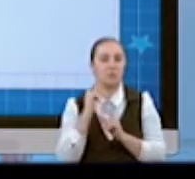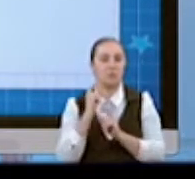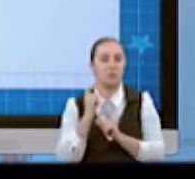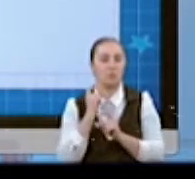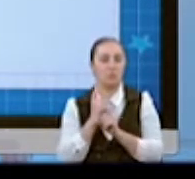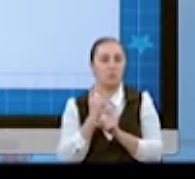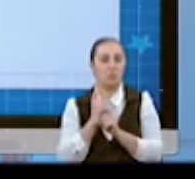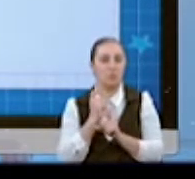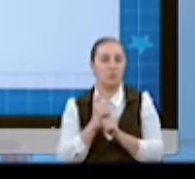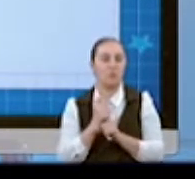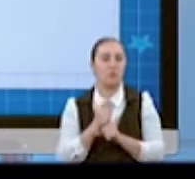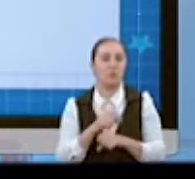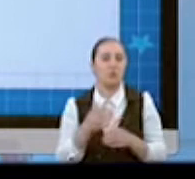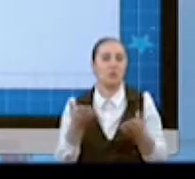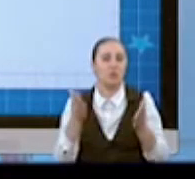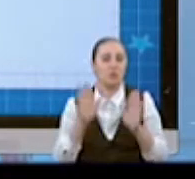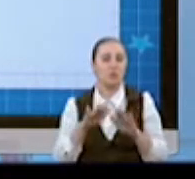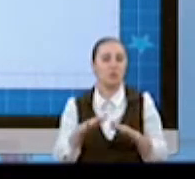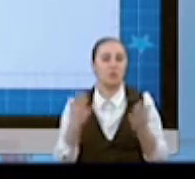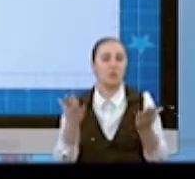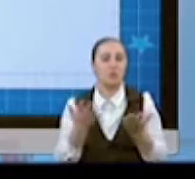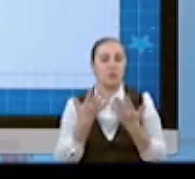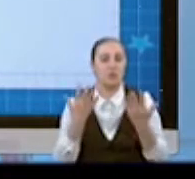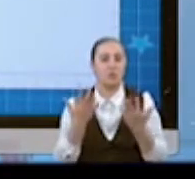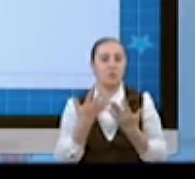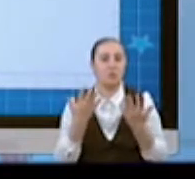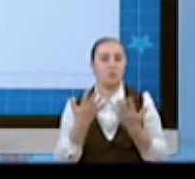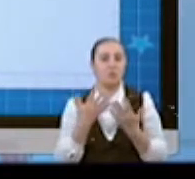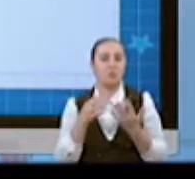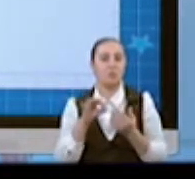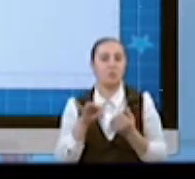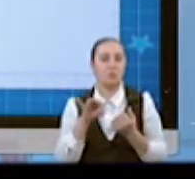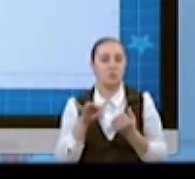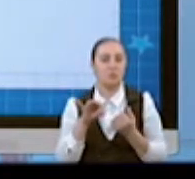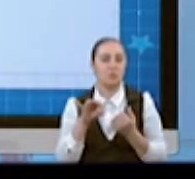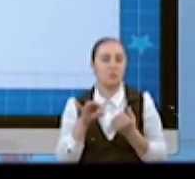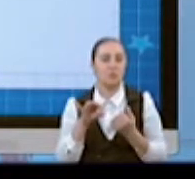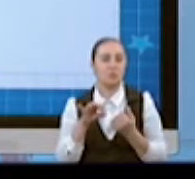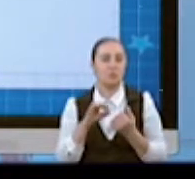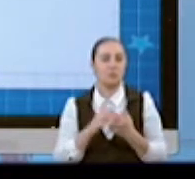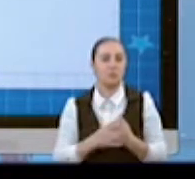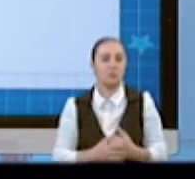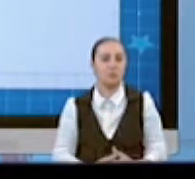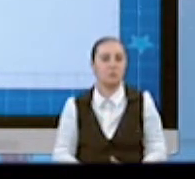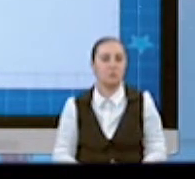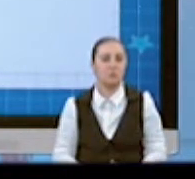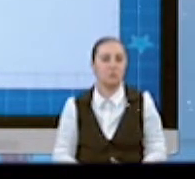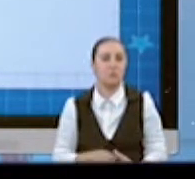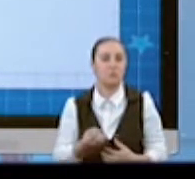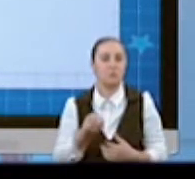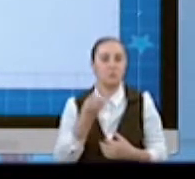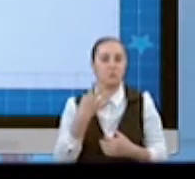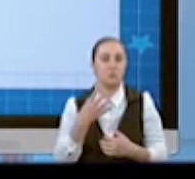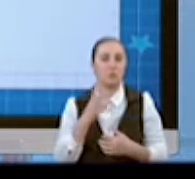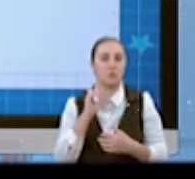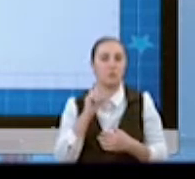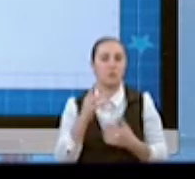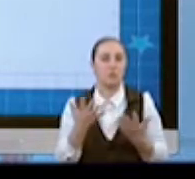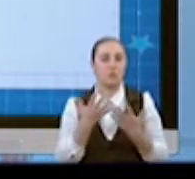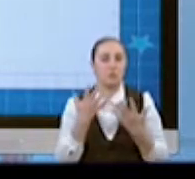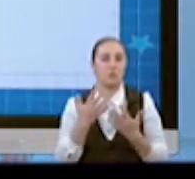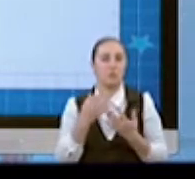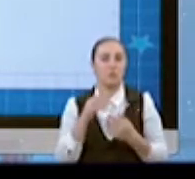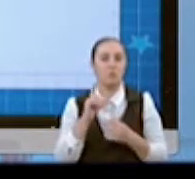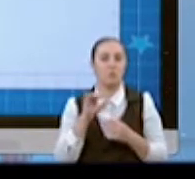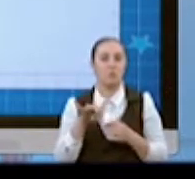машин грузовые, а остальные легковые. Сколько